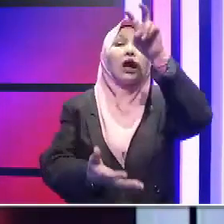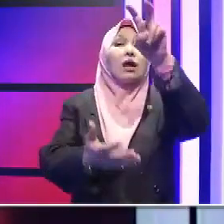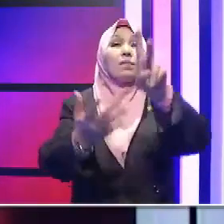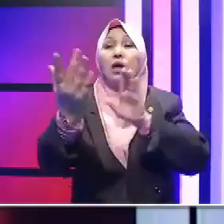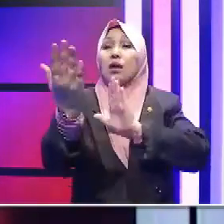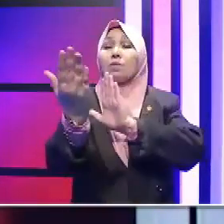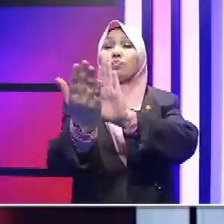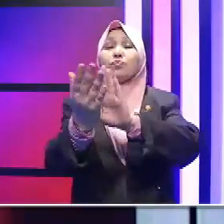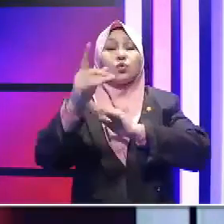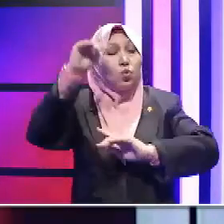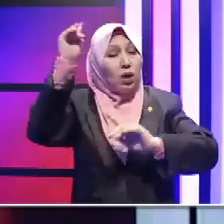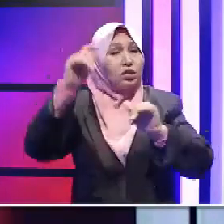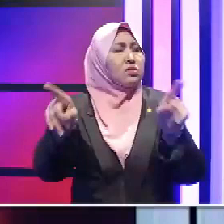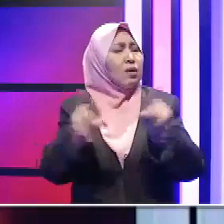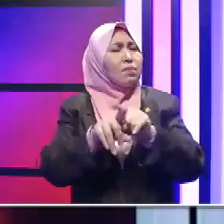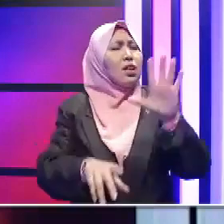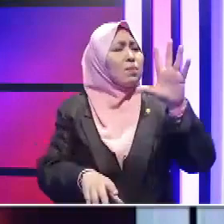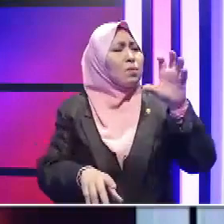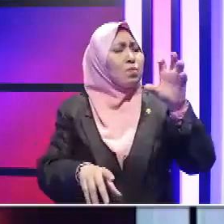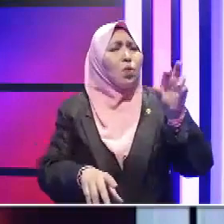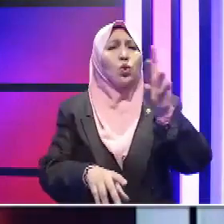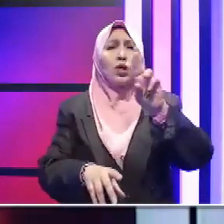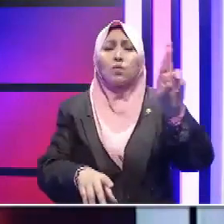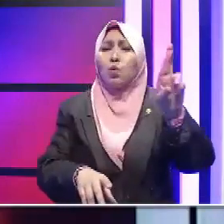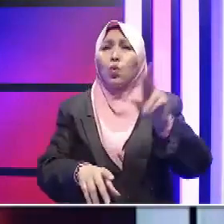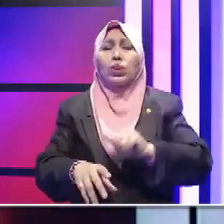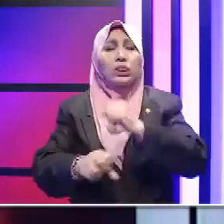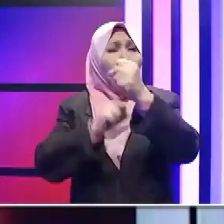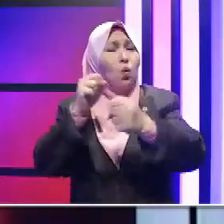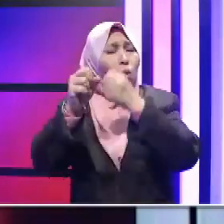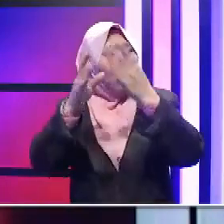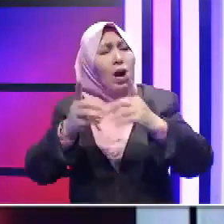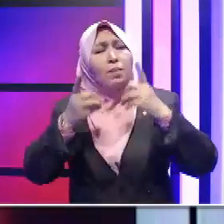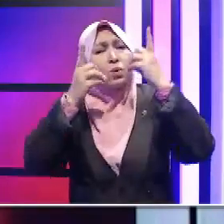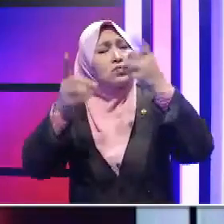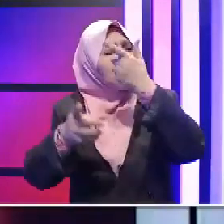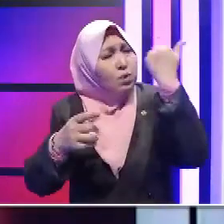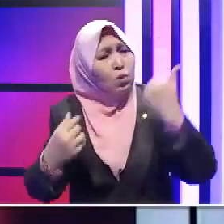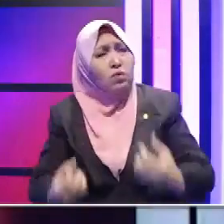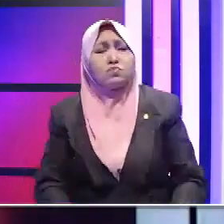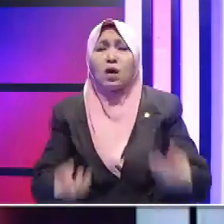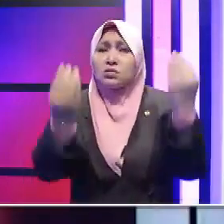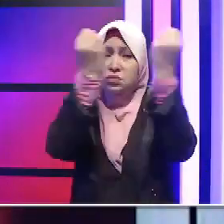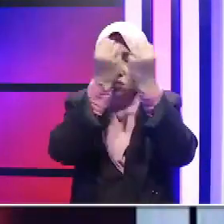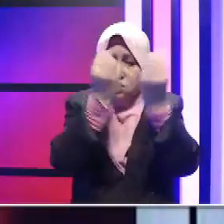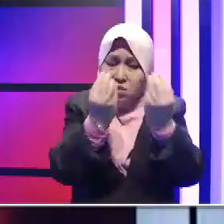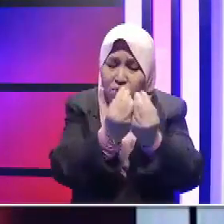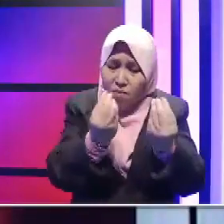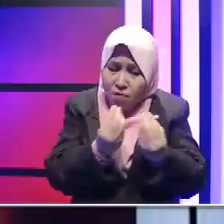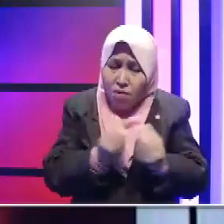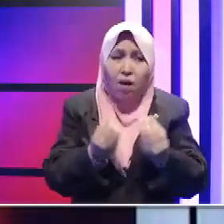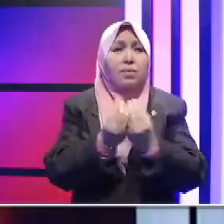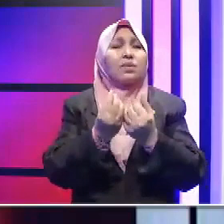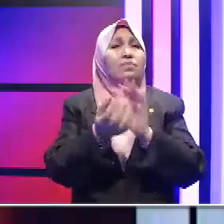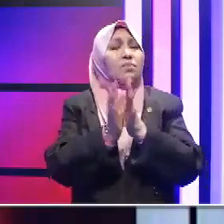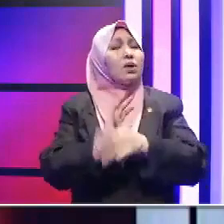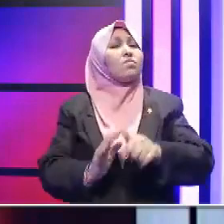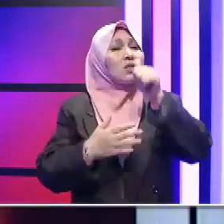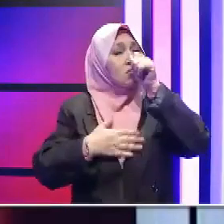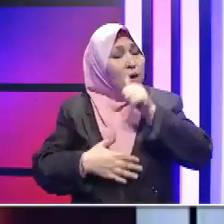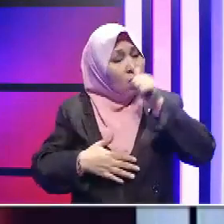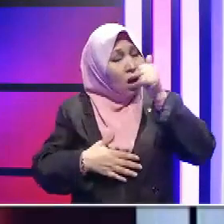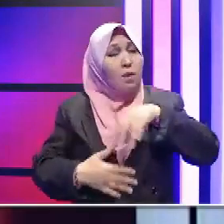seperti Rp50.000 tahun bagi orang yang berdosa krane banyak hitungan nisab maka bersabarlah engkau